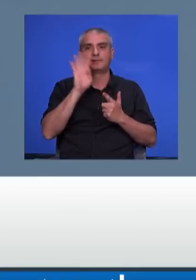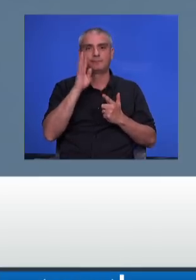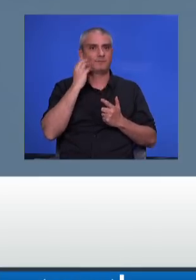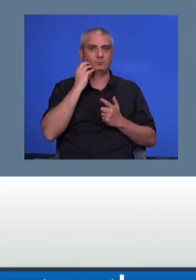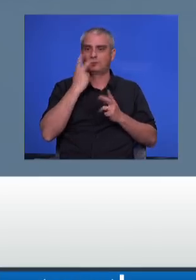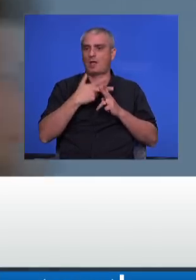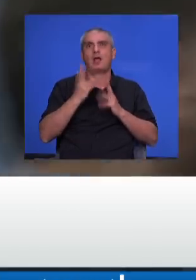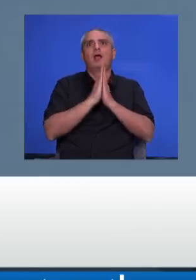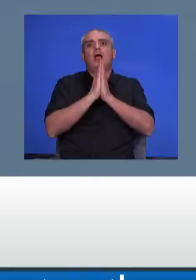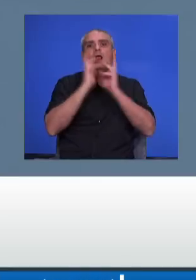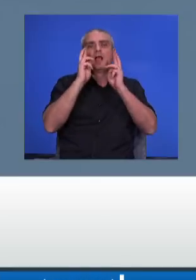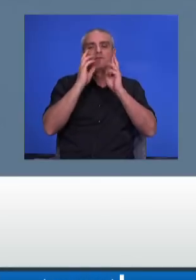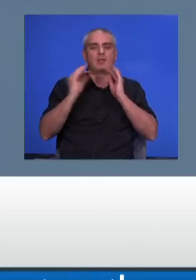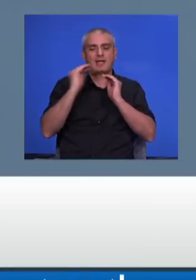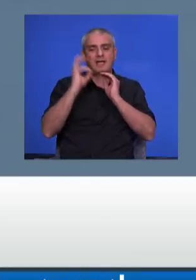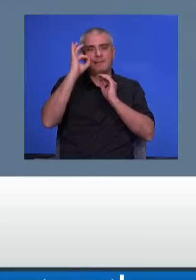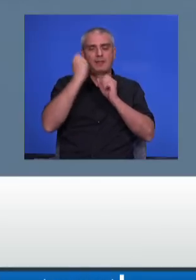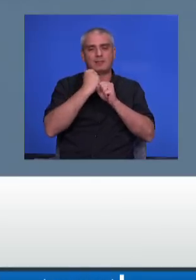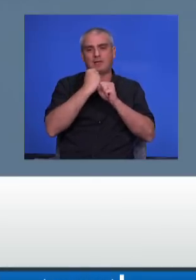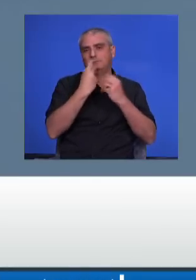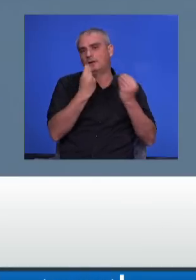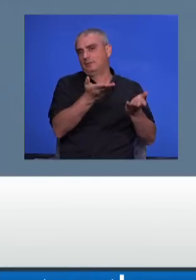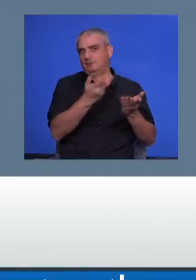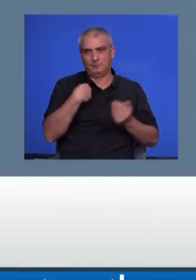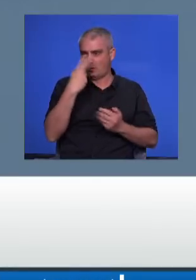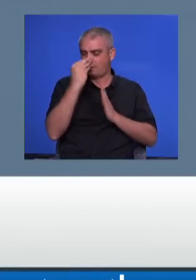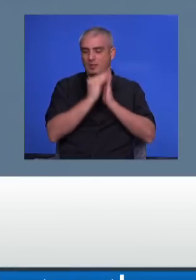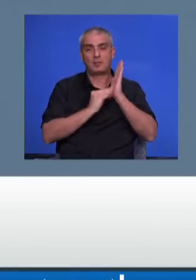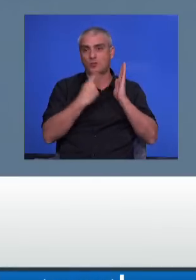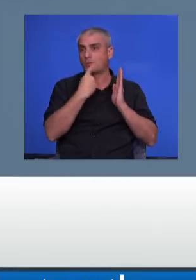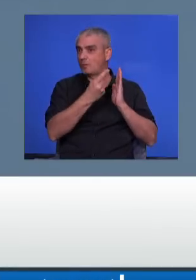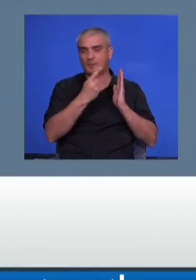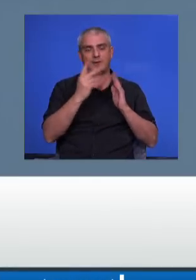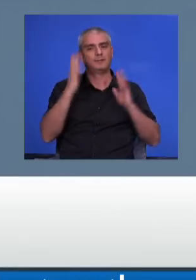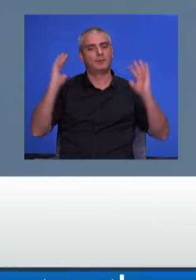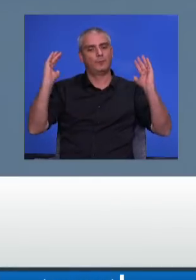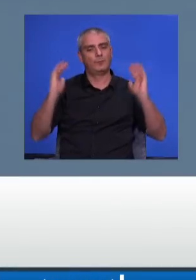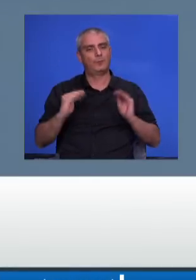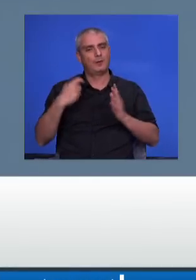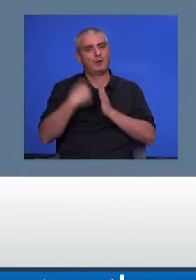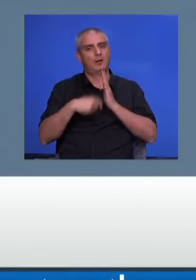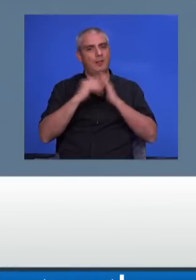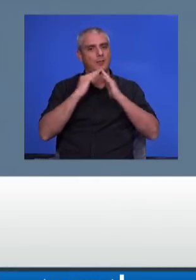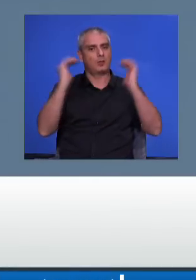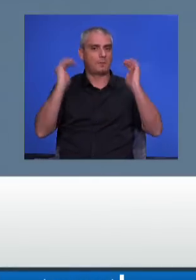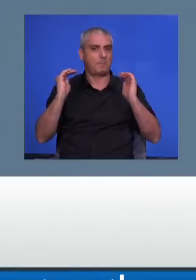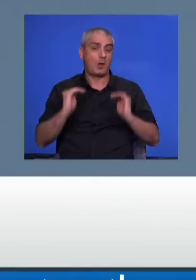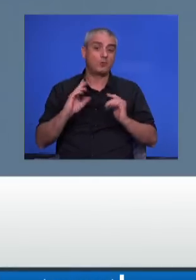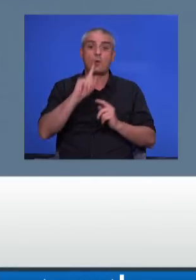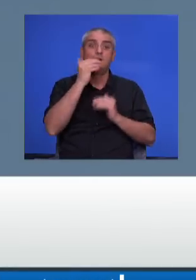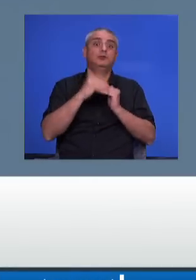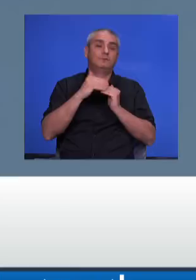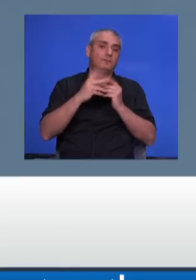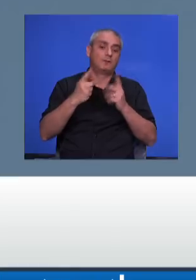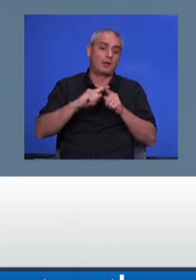רק לקוות שהעלאת הריבית תעשה בשבילם את העבודה. אנחנו רואים נתונים שמדברים על הצטננות של שוק הנדלן, ואולי סוף סוף, מתישהו